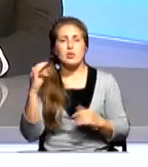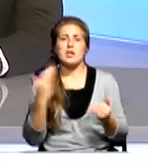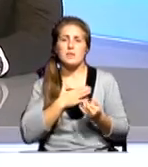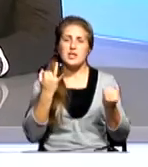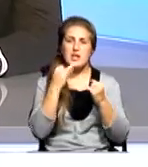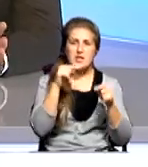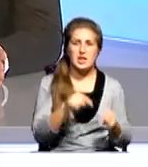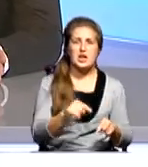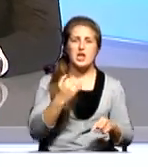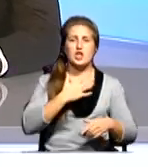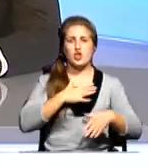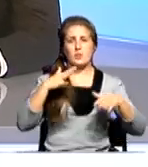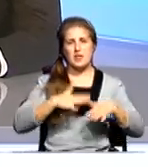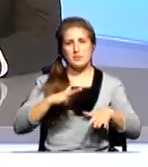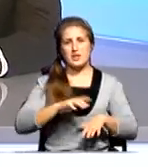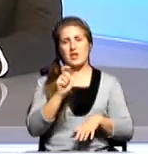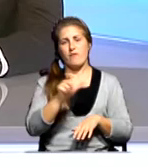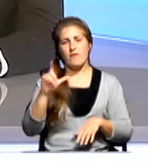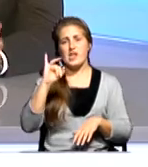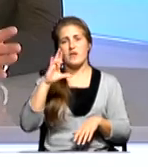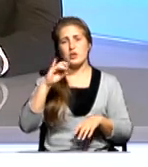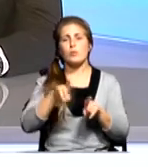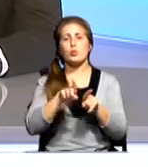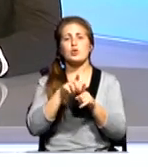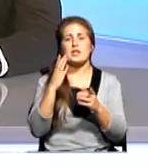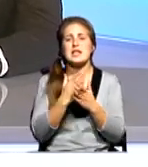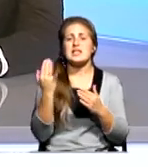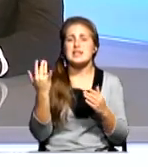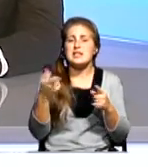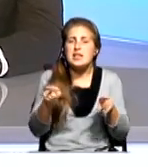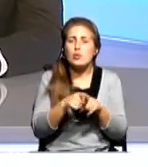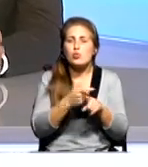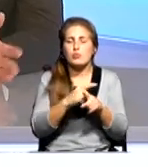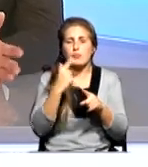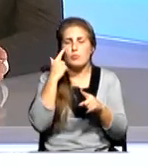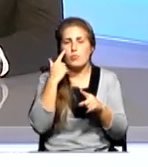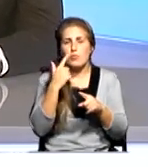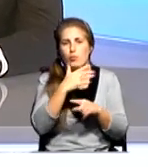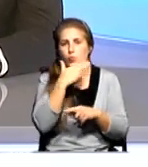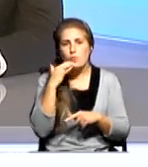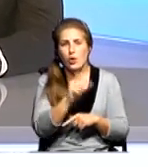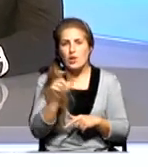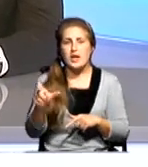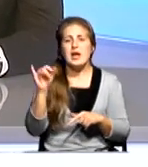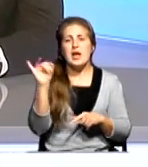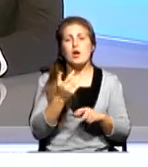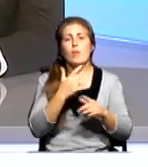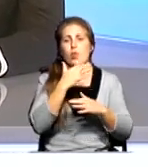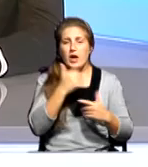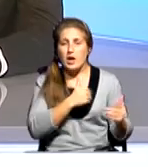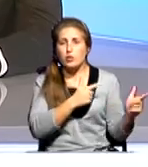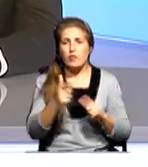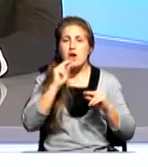крымским инвесторам тоже есть такие их очень большое количество они готовы работать единственное что